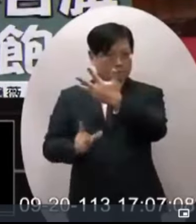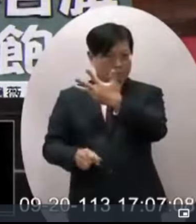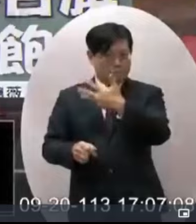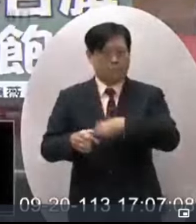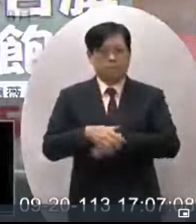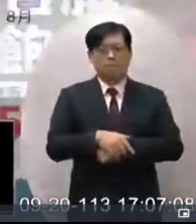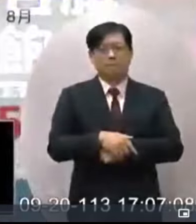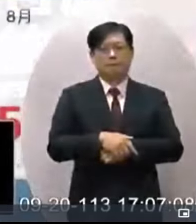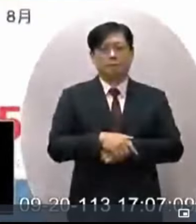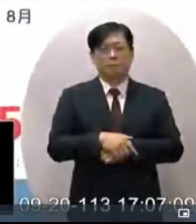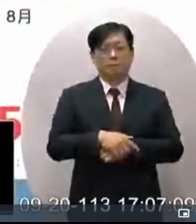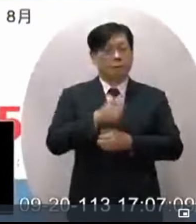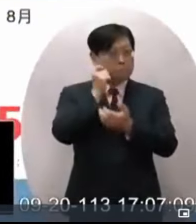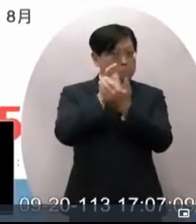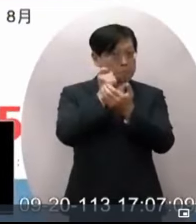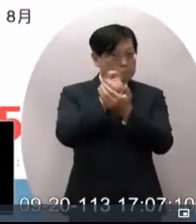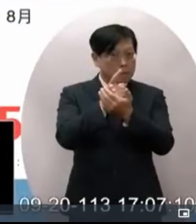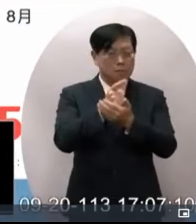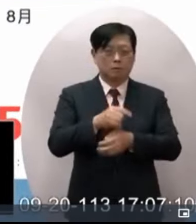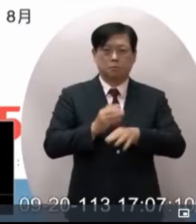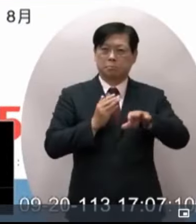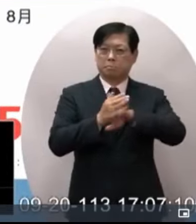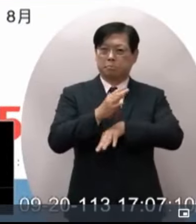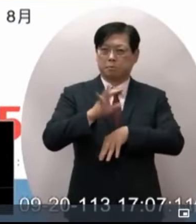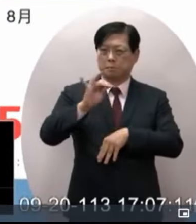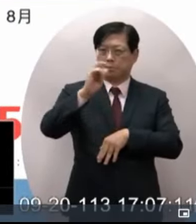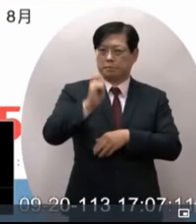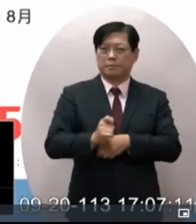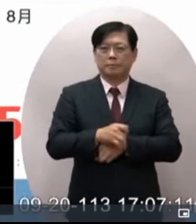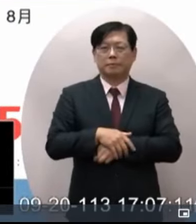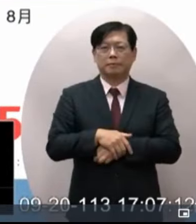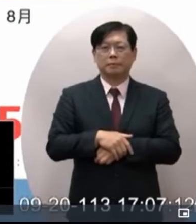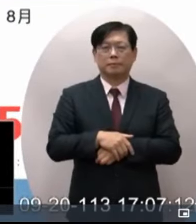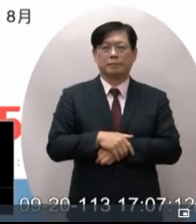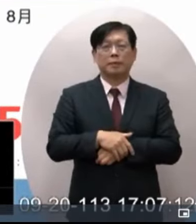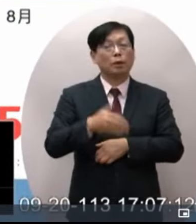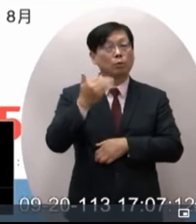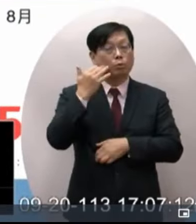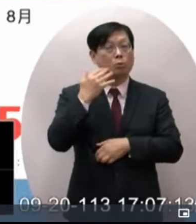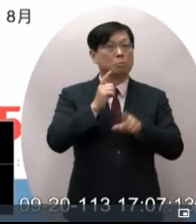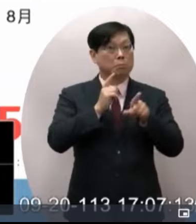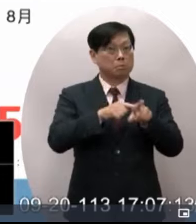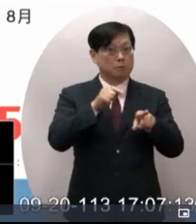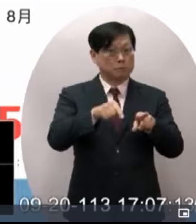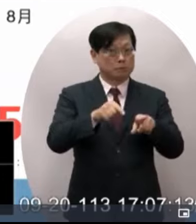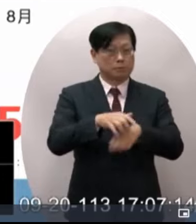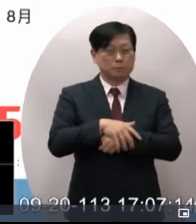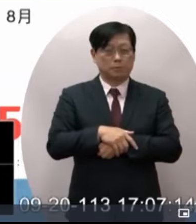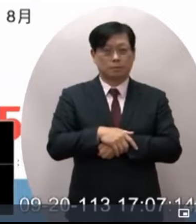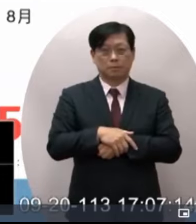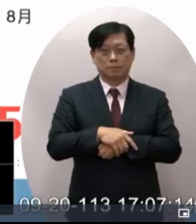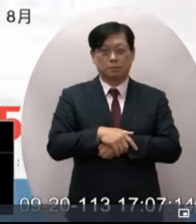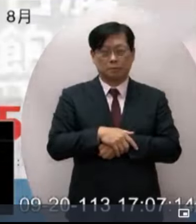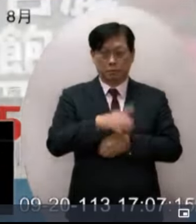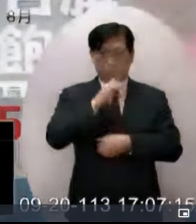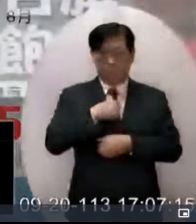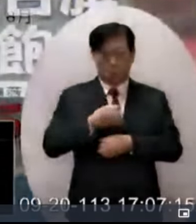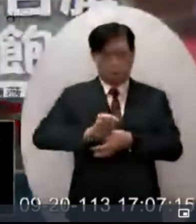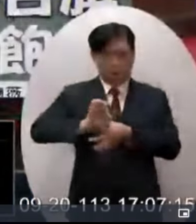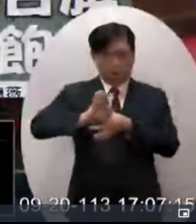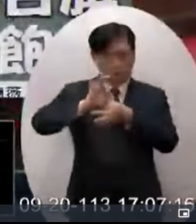6月、7月、8月，每一个月都超过100亿。按照这样子的一个进